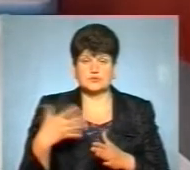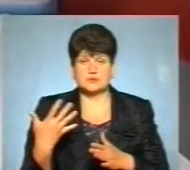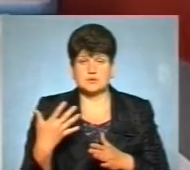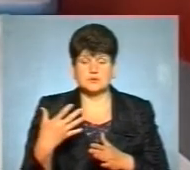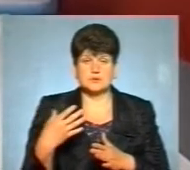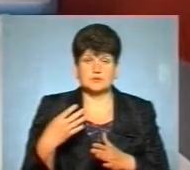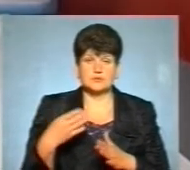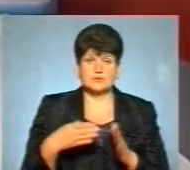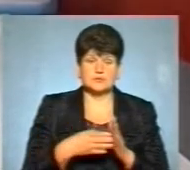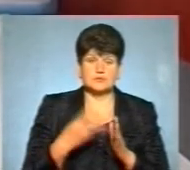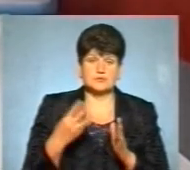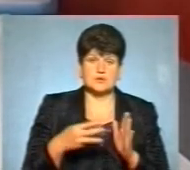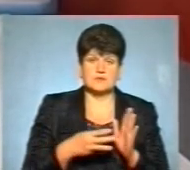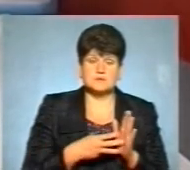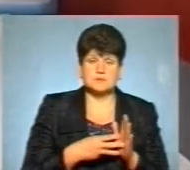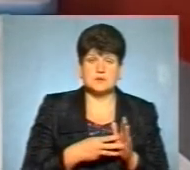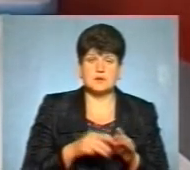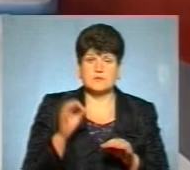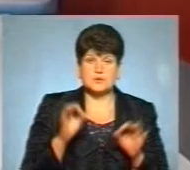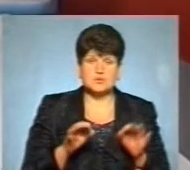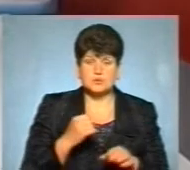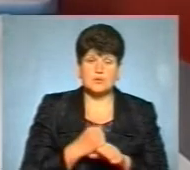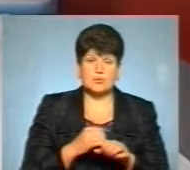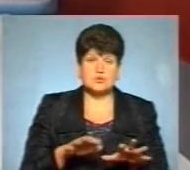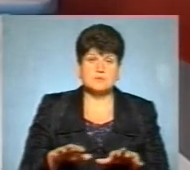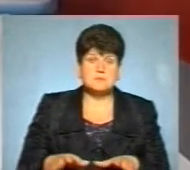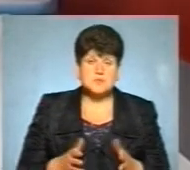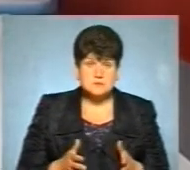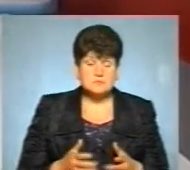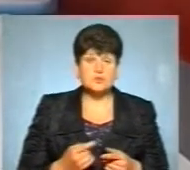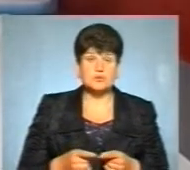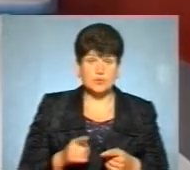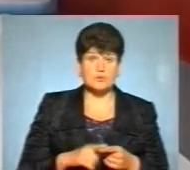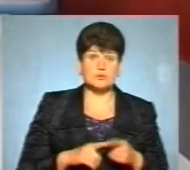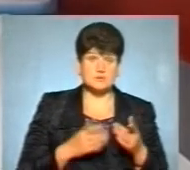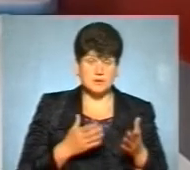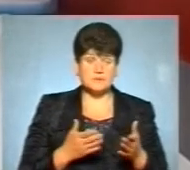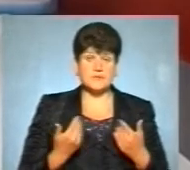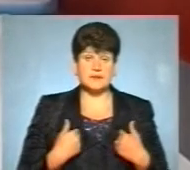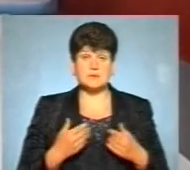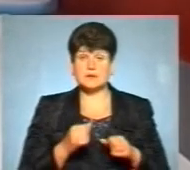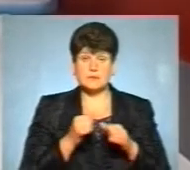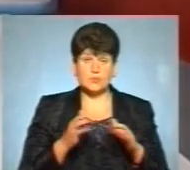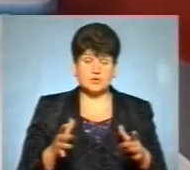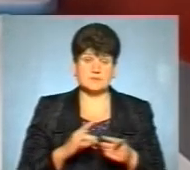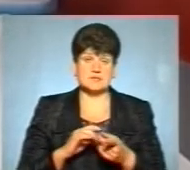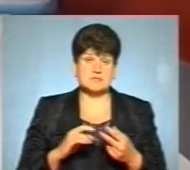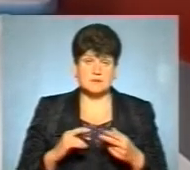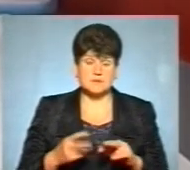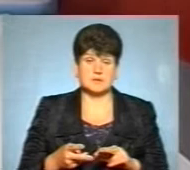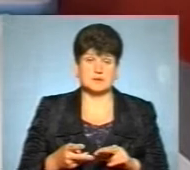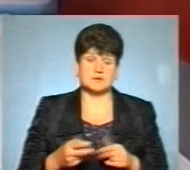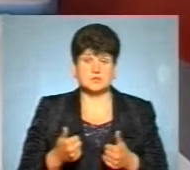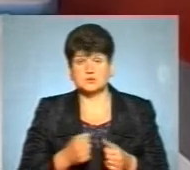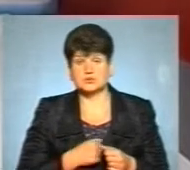44-48% робочих місць. Тобто якраз там, де ми не можемо замінити, ну, на жаль, чи на добре,